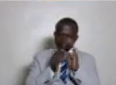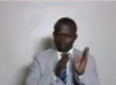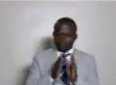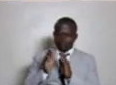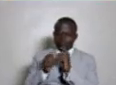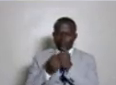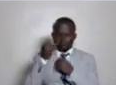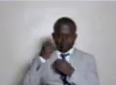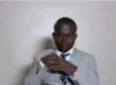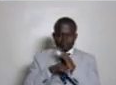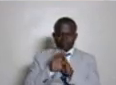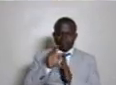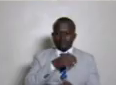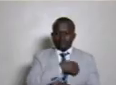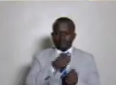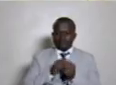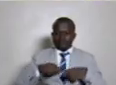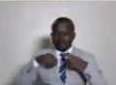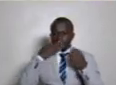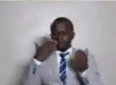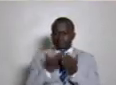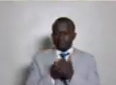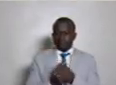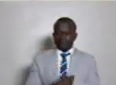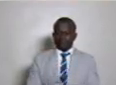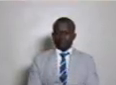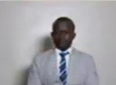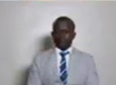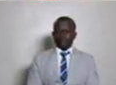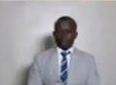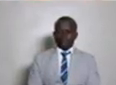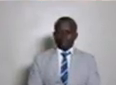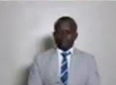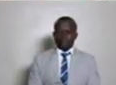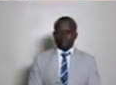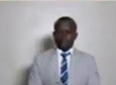impinduka zikomeye mu iterambere ry'ubukungu n'imibereho myiza. Kwizera John Patrick, i Kigali.